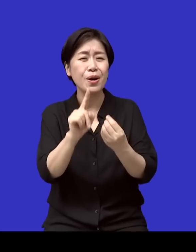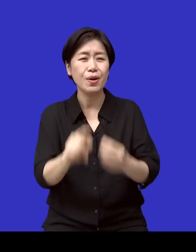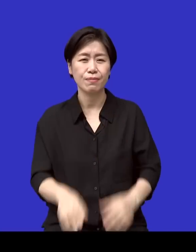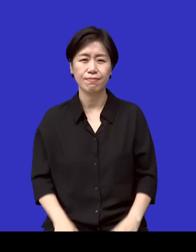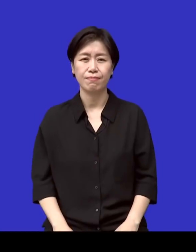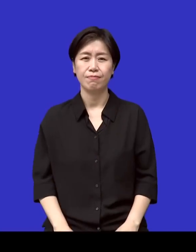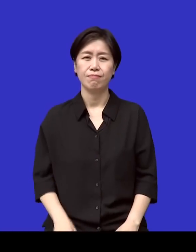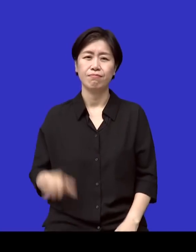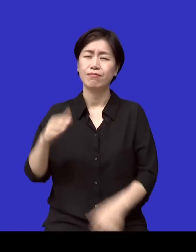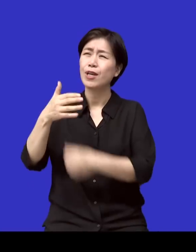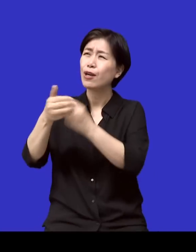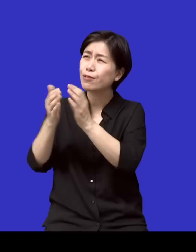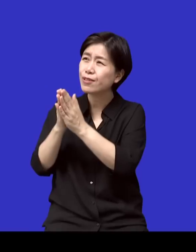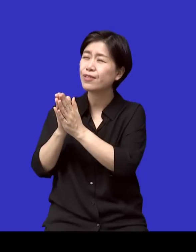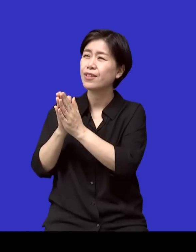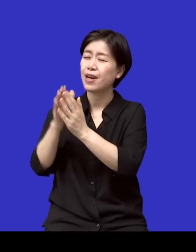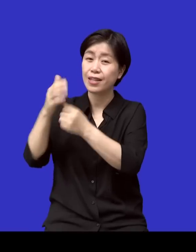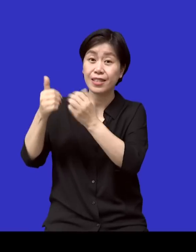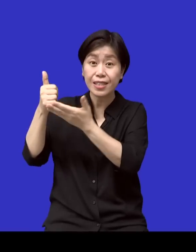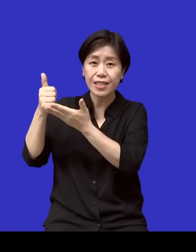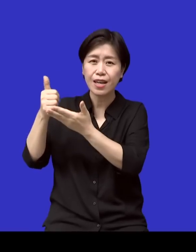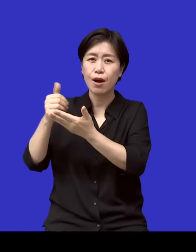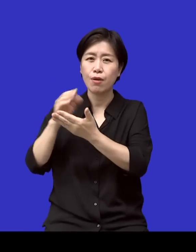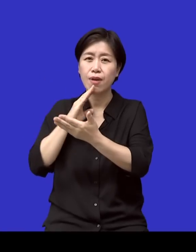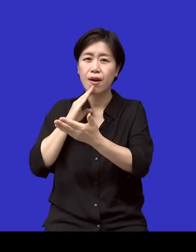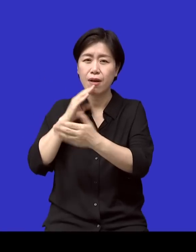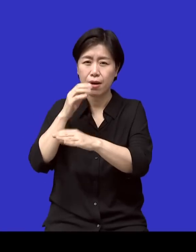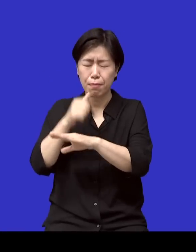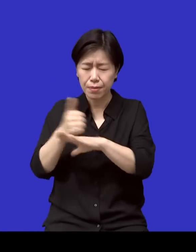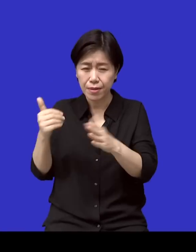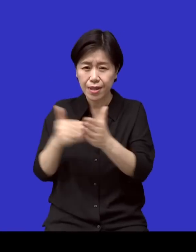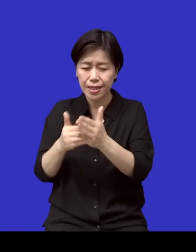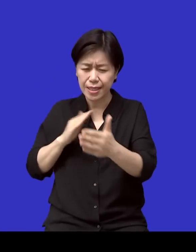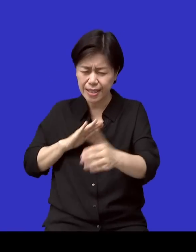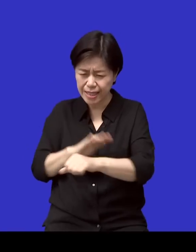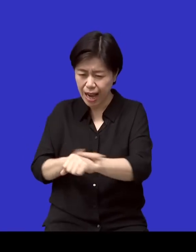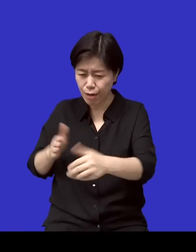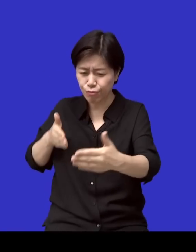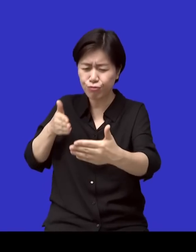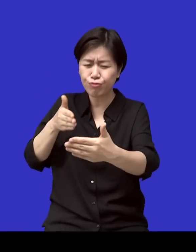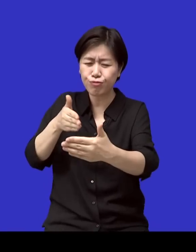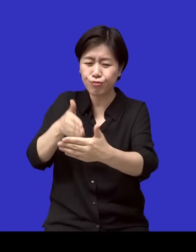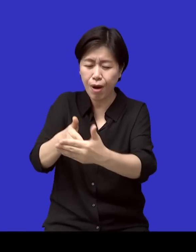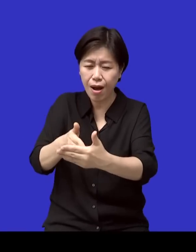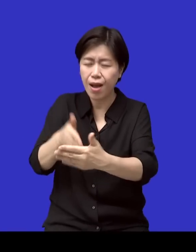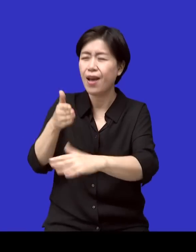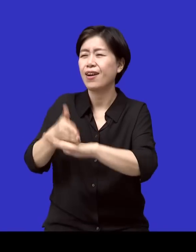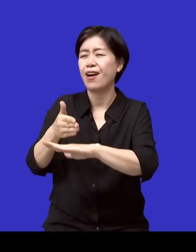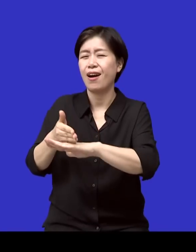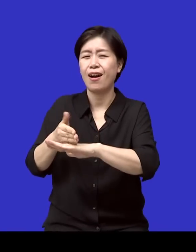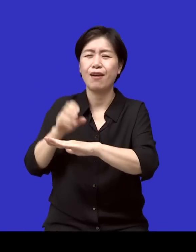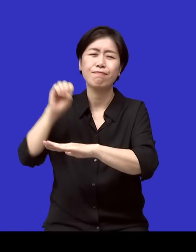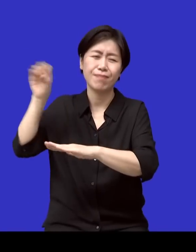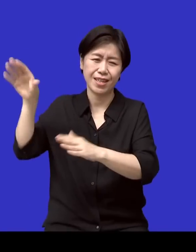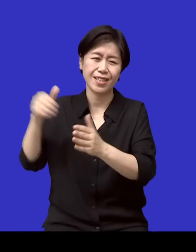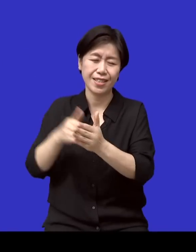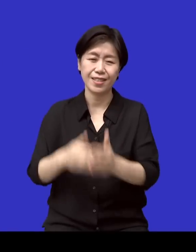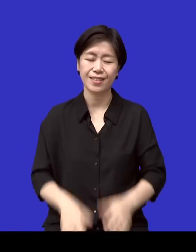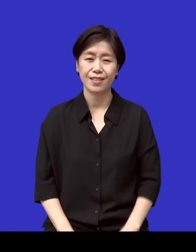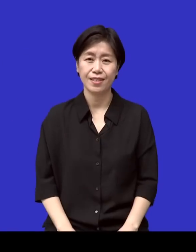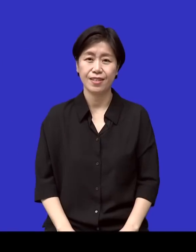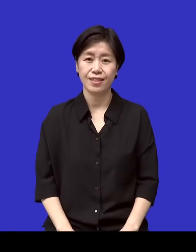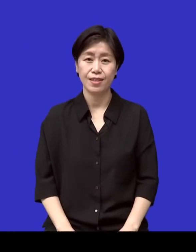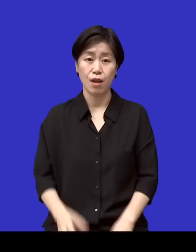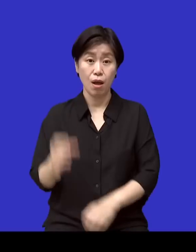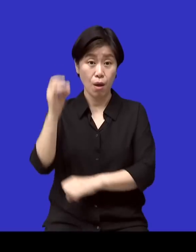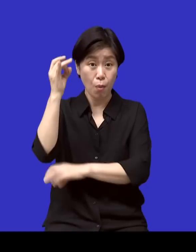음. 이 한 줄 얘기했던 것 같아요. 그러니까 정말 사실은 못 나갈 뻔했던 올림픽인데 나가게 될